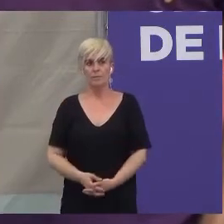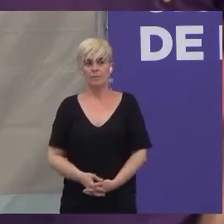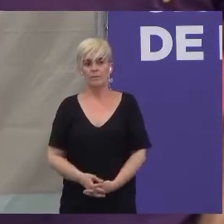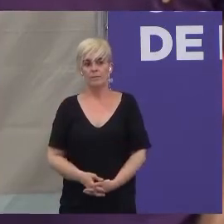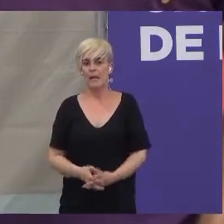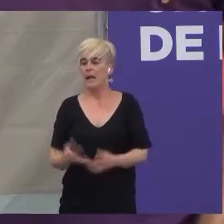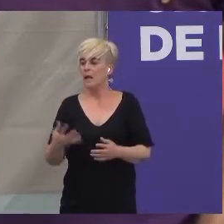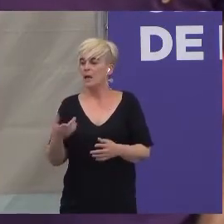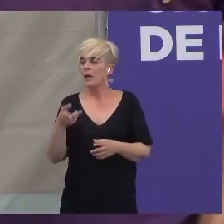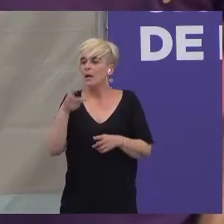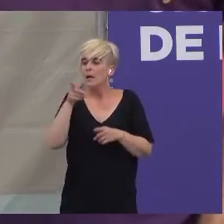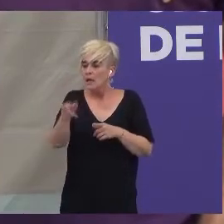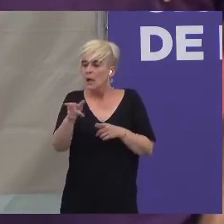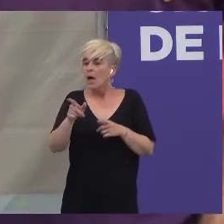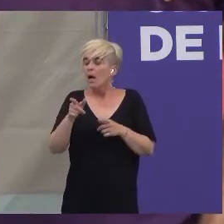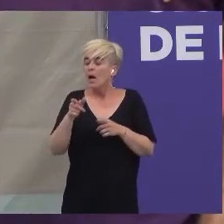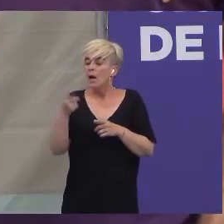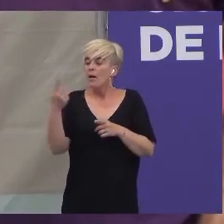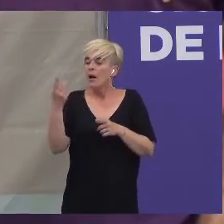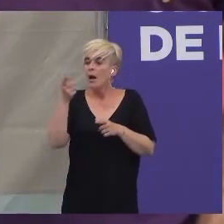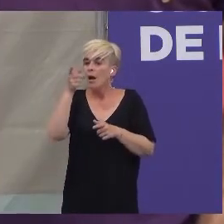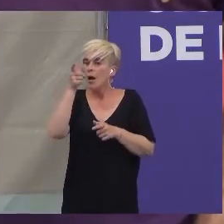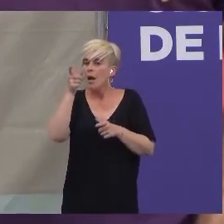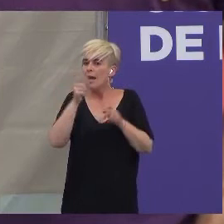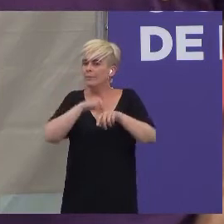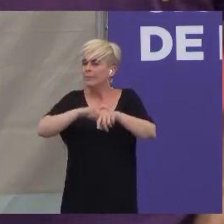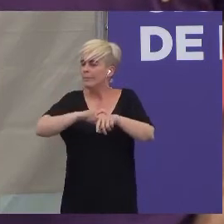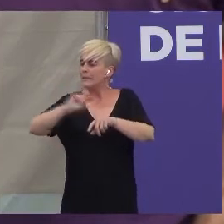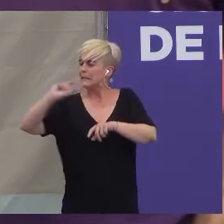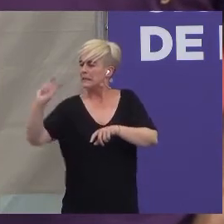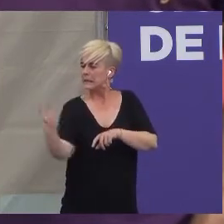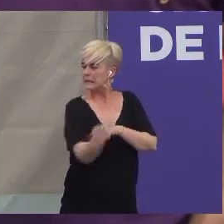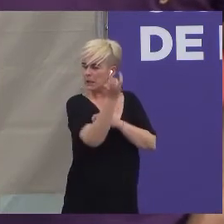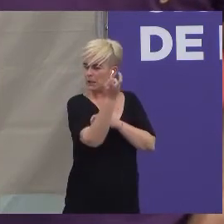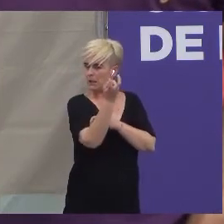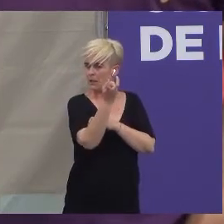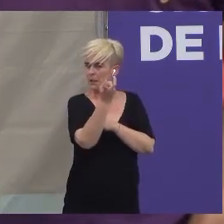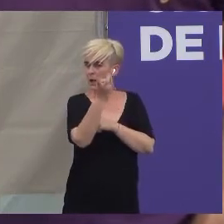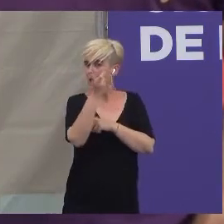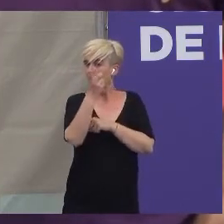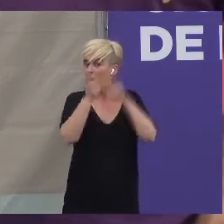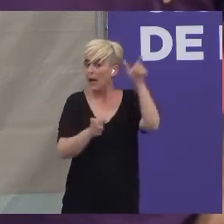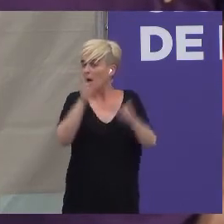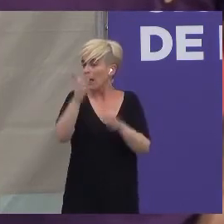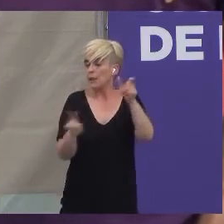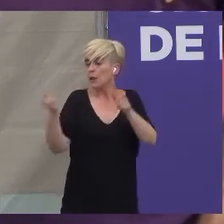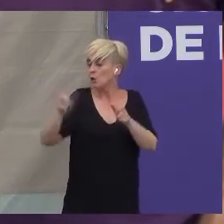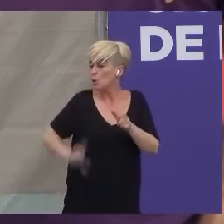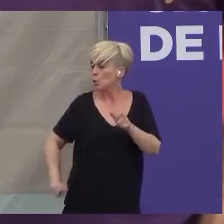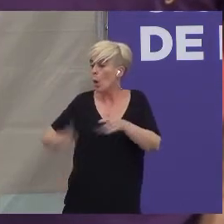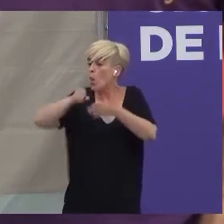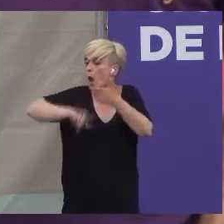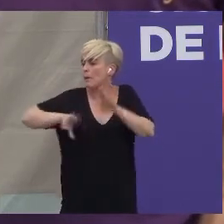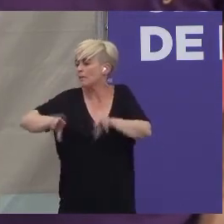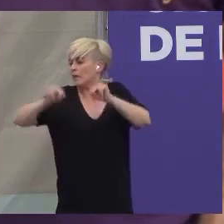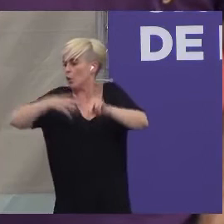Perquè hem d'entendre que n'hi ha una gran diversitat de condicions. Perquè n'hi ha gent que no arriba a final de mes, que no sap si demà li podrà